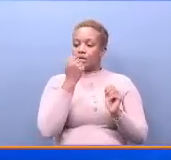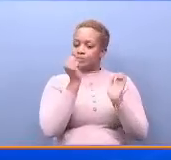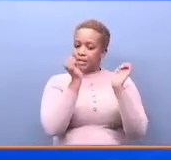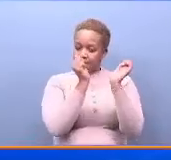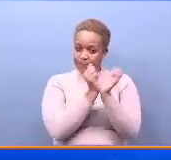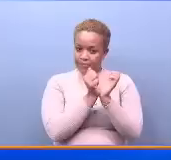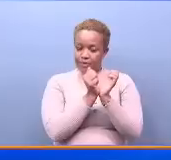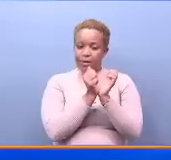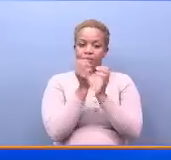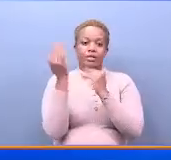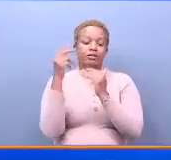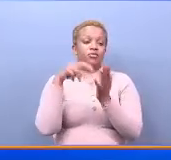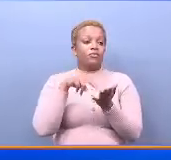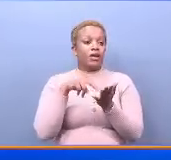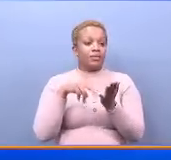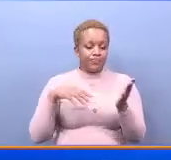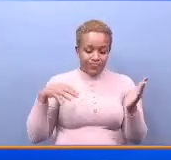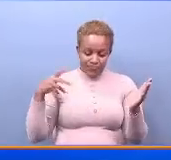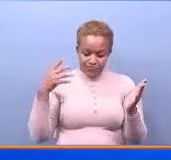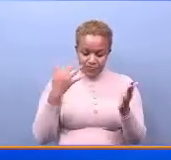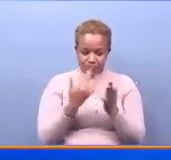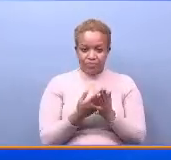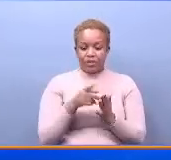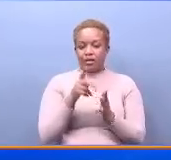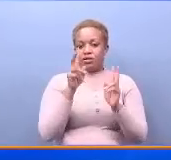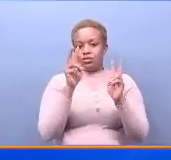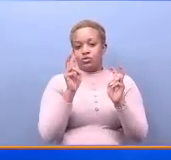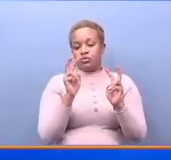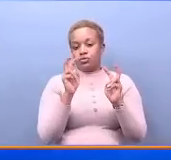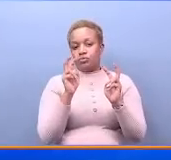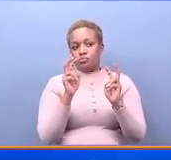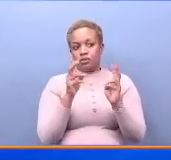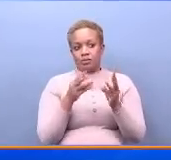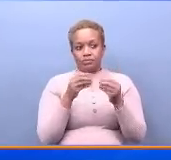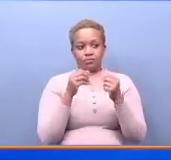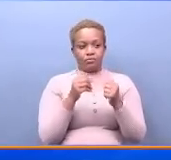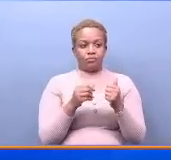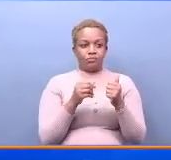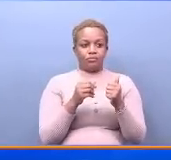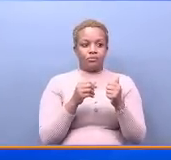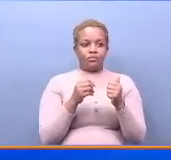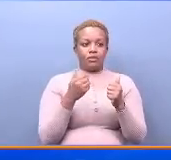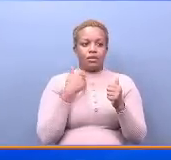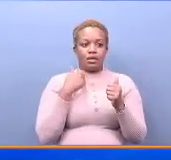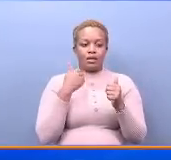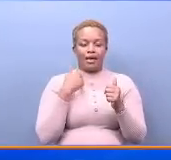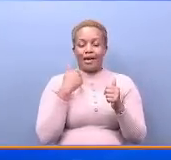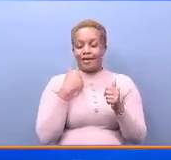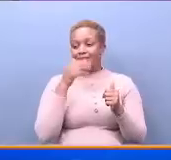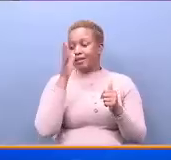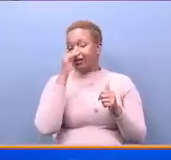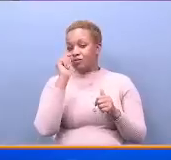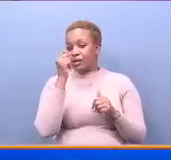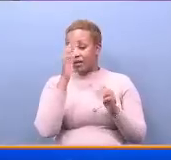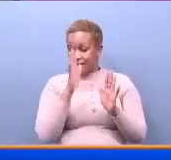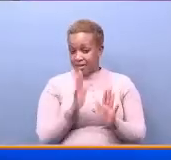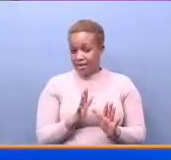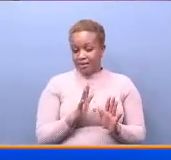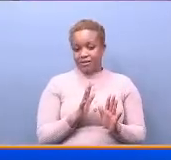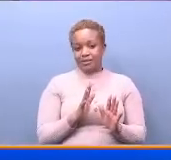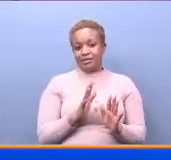hafai kusimama mpaka ile conviction I overturniwe. Ame mislead wa Kenya zaidi ya 40,000. Katiba isemi hivyo ni mwongo.